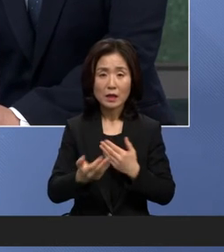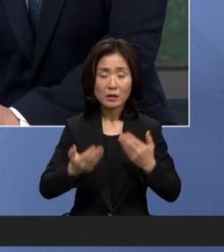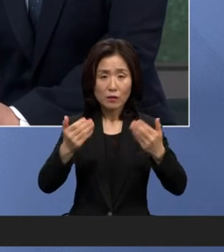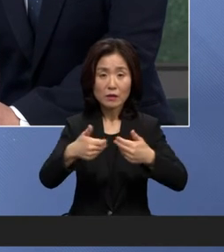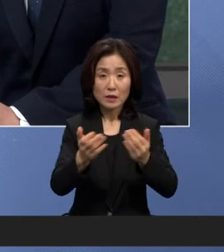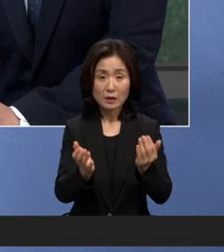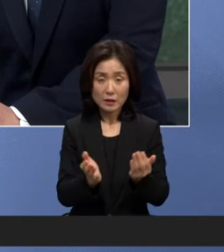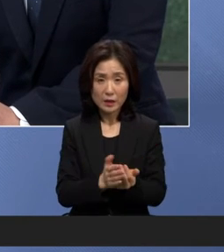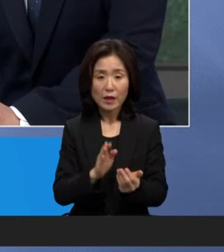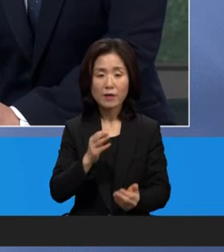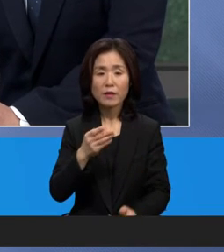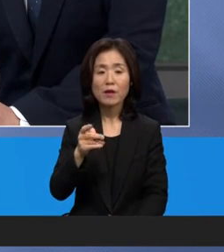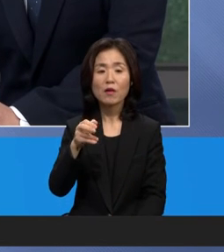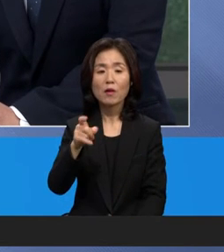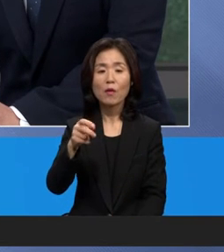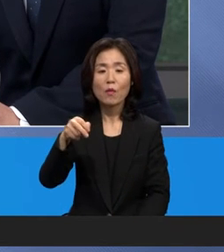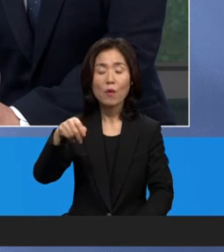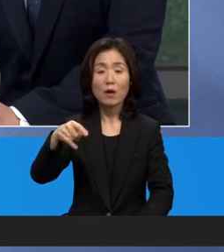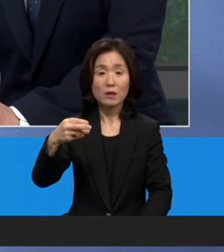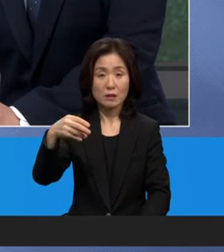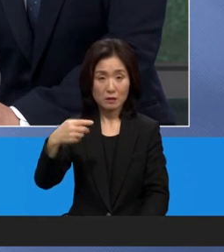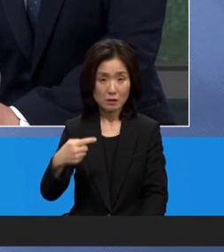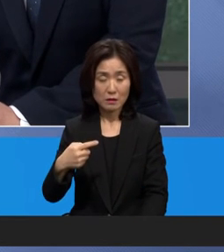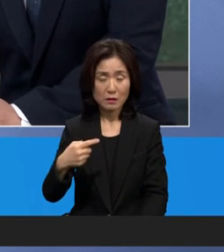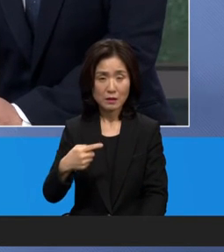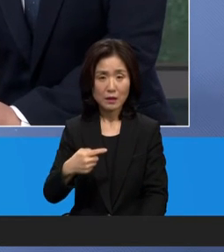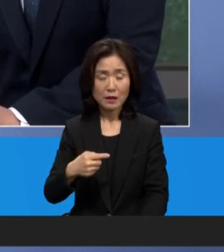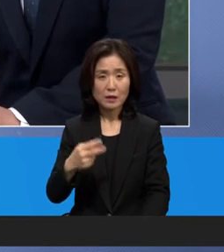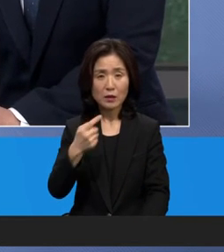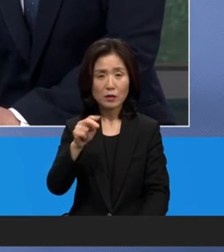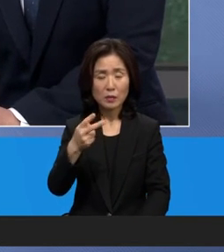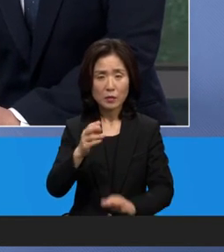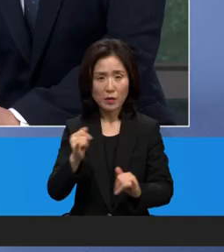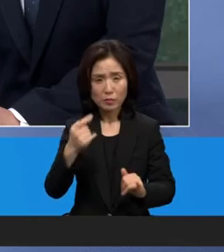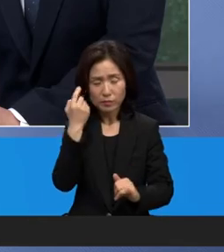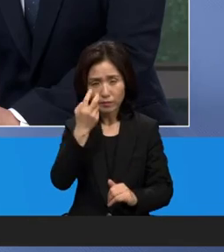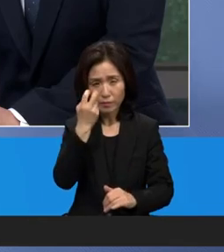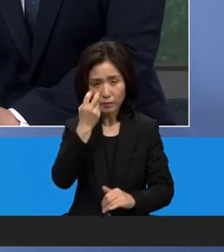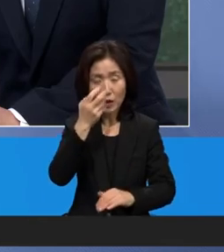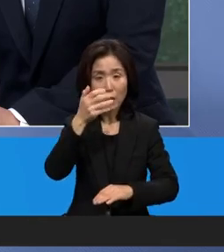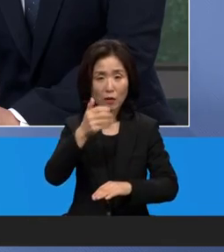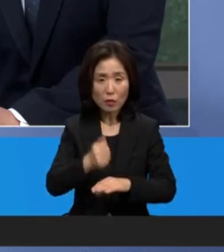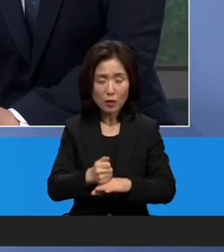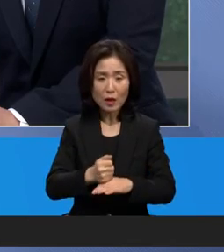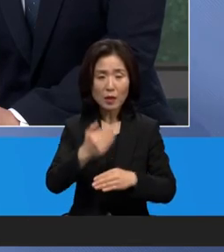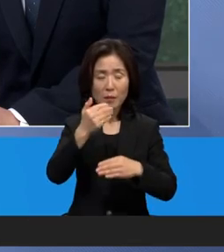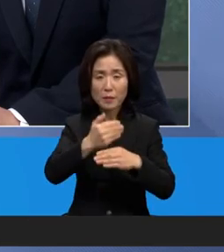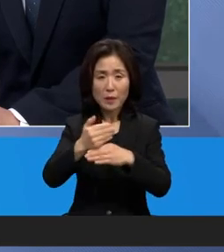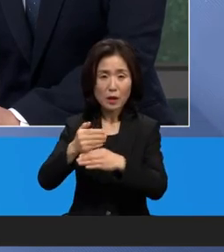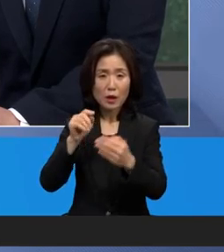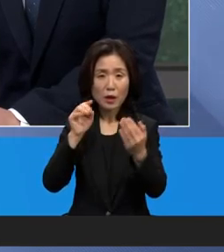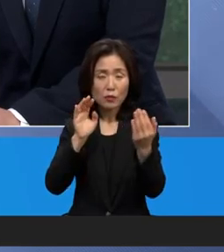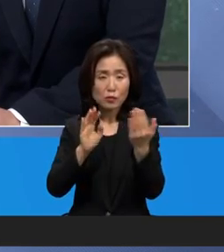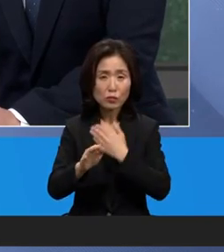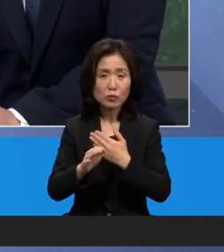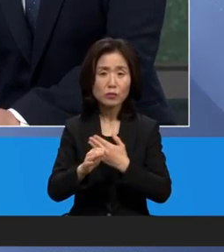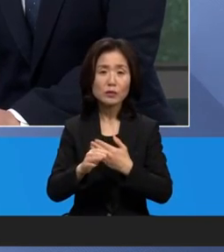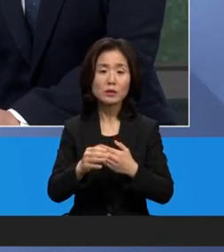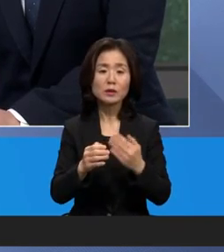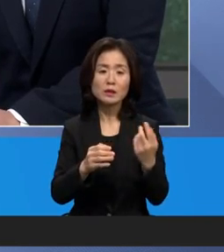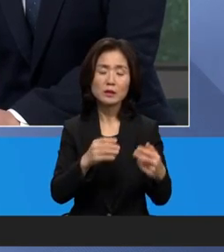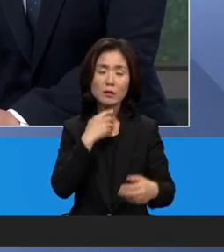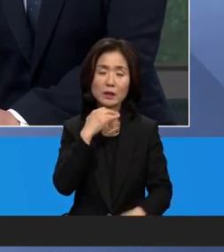영국에서 1000명의 응답자의 상대로 실시한 최근 여론조사에서 0 세령 u-14 3에서 24세 여성 의 66% 가